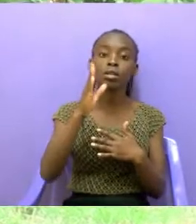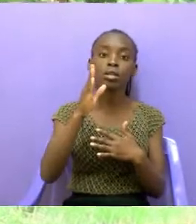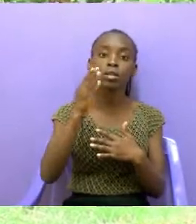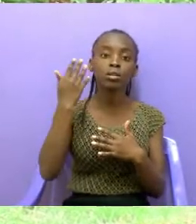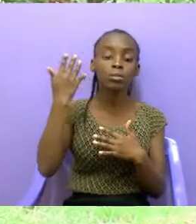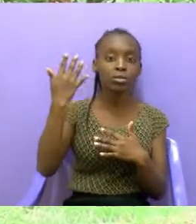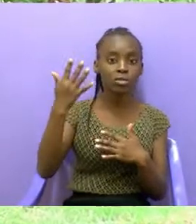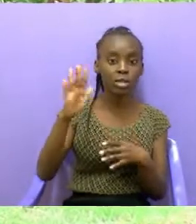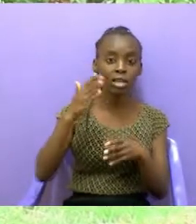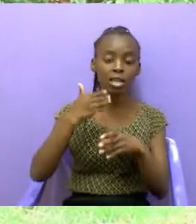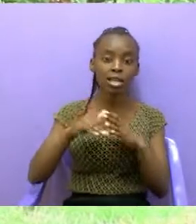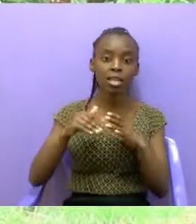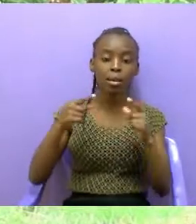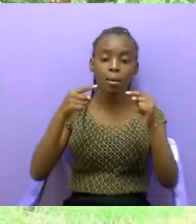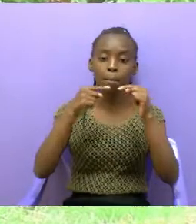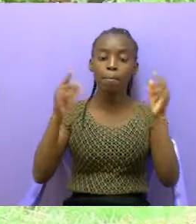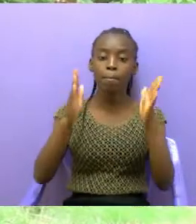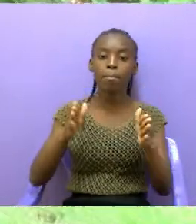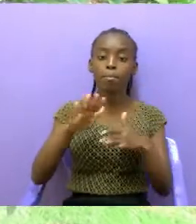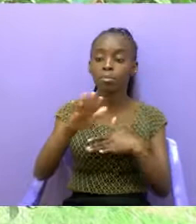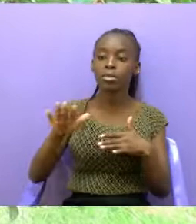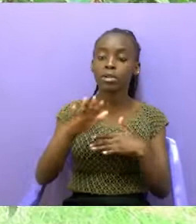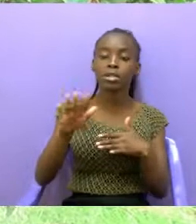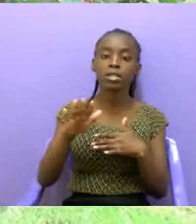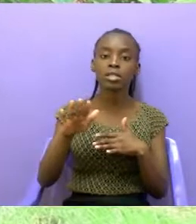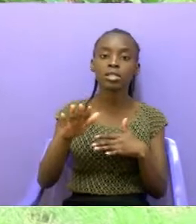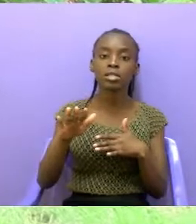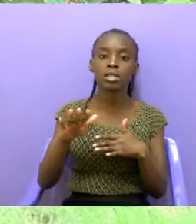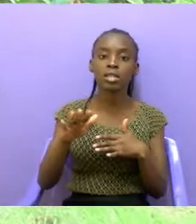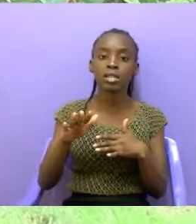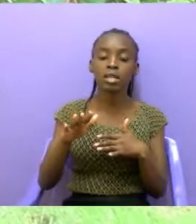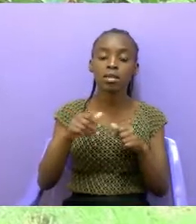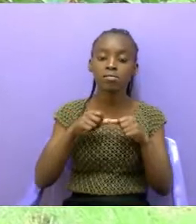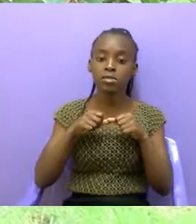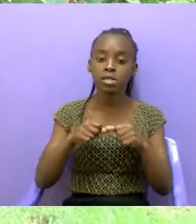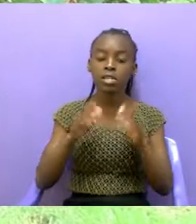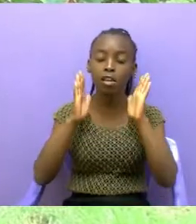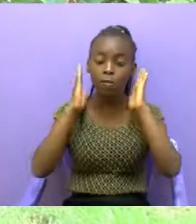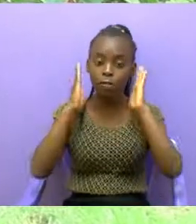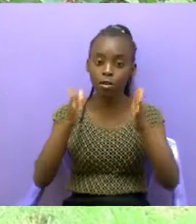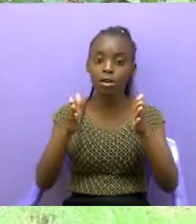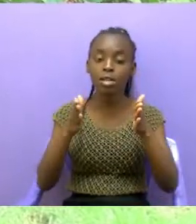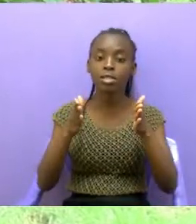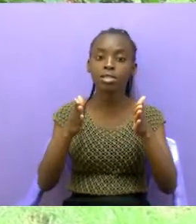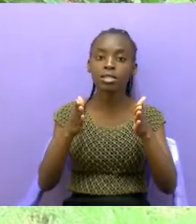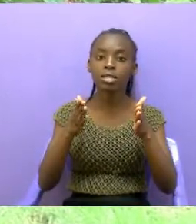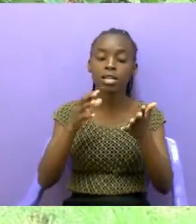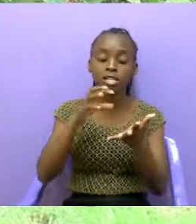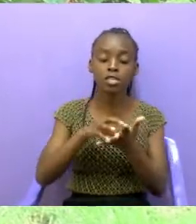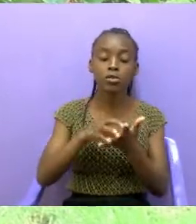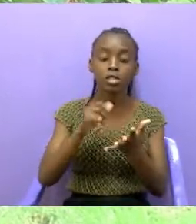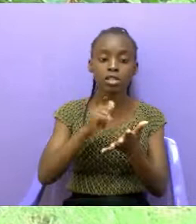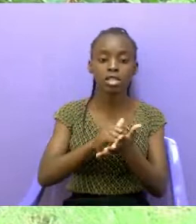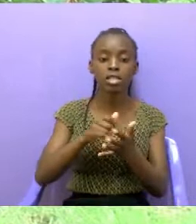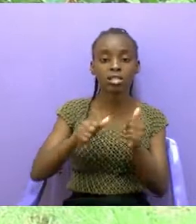adui. Haujaenda mahali Mungu amesema usiende. Remain focused. Hiyo hali itapita tu. Nataka